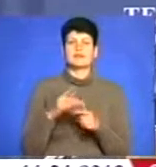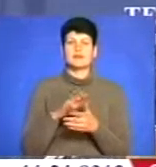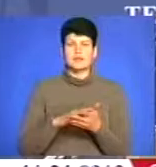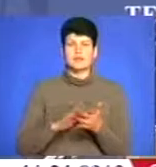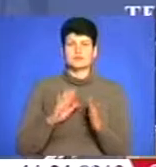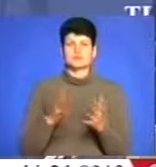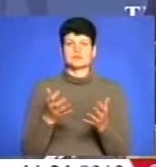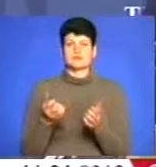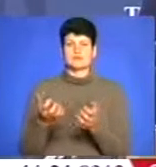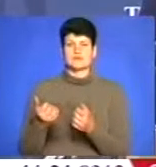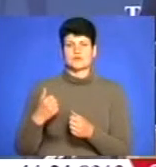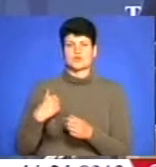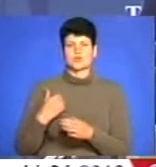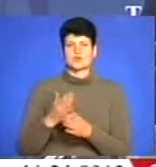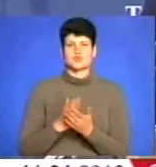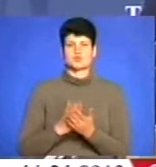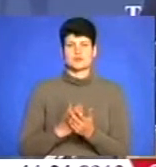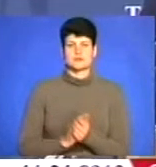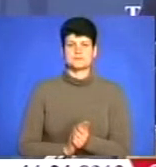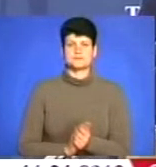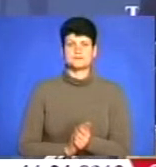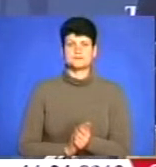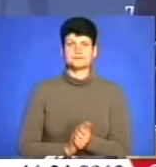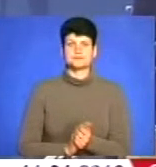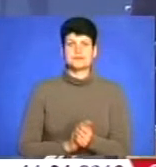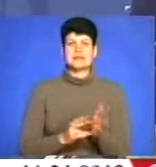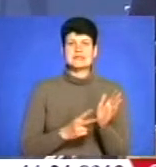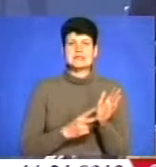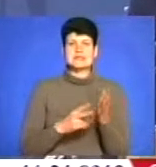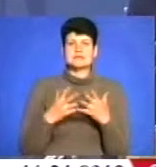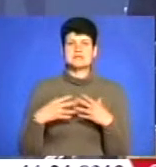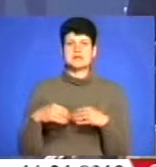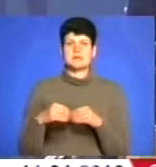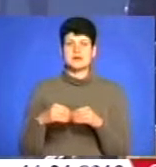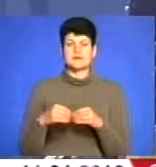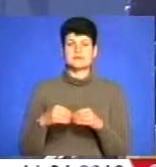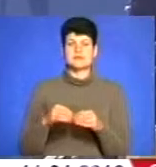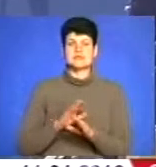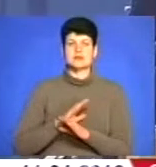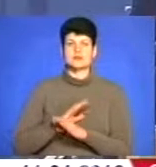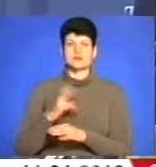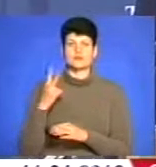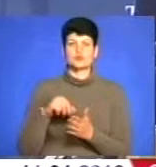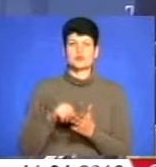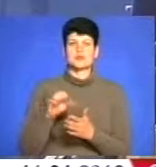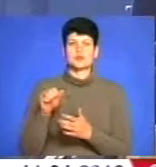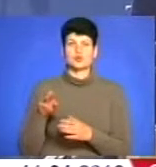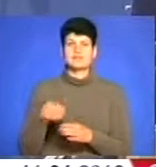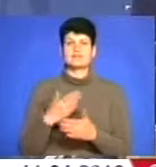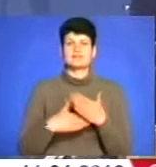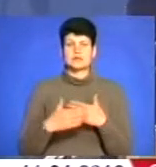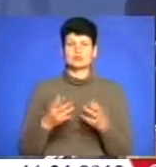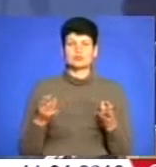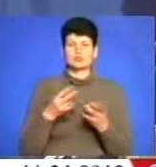повинні отримувати військовослужбовці. 7 сімей загиблих, а також 2 учасників АТО з інвалідністю